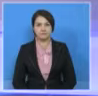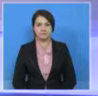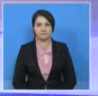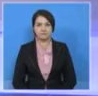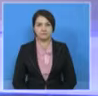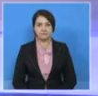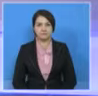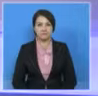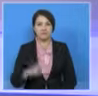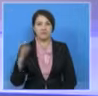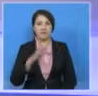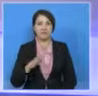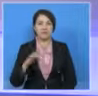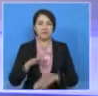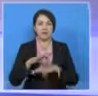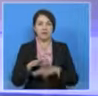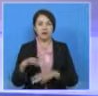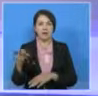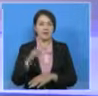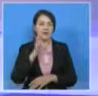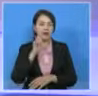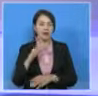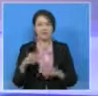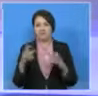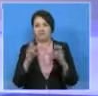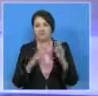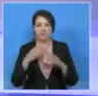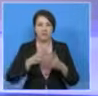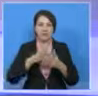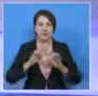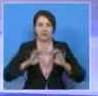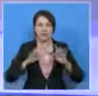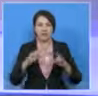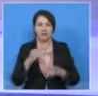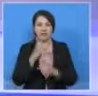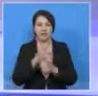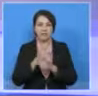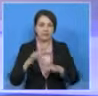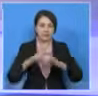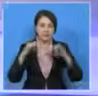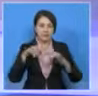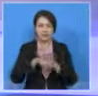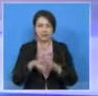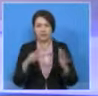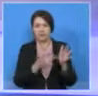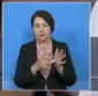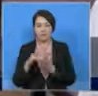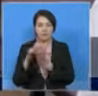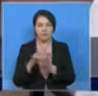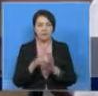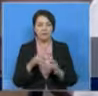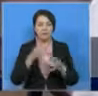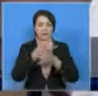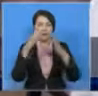в и каневском районе прошел областной молодежный форум активисты рассказали о своей работе по развитию внутреннего туризма презентовали